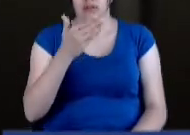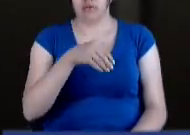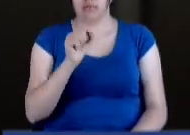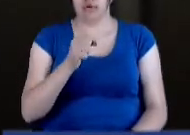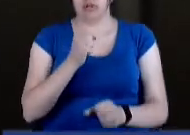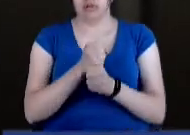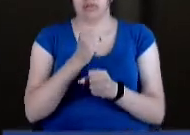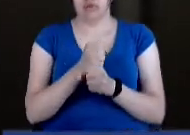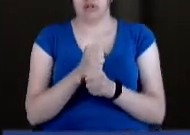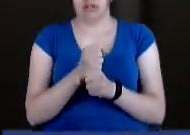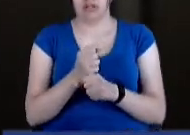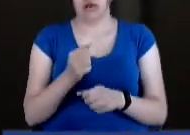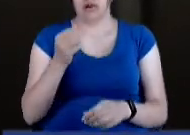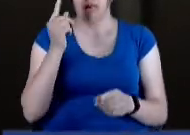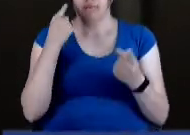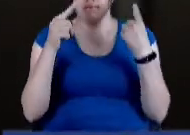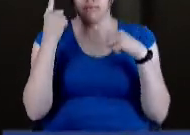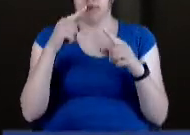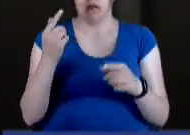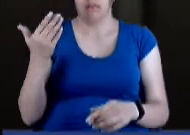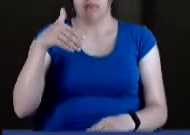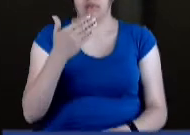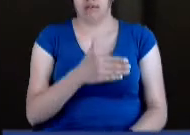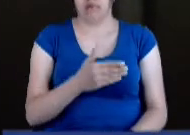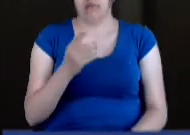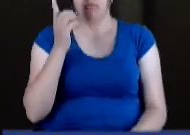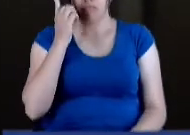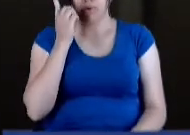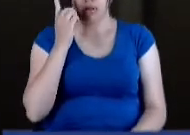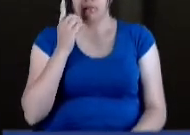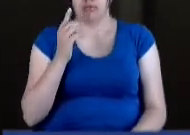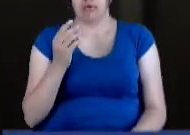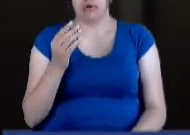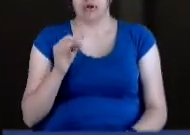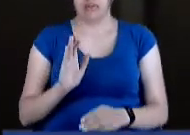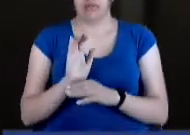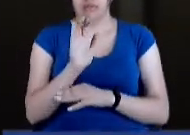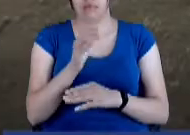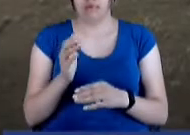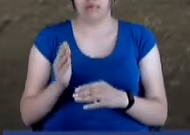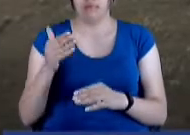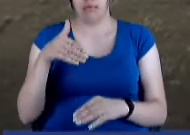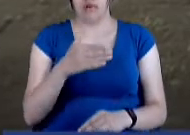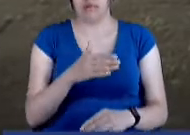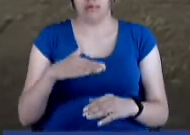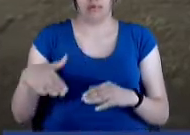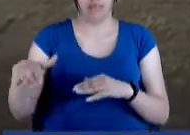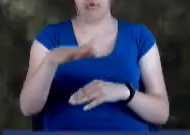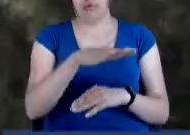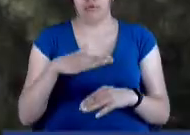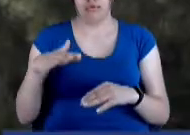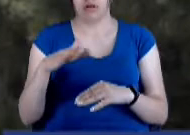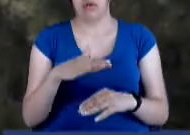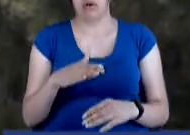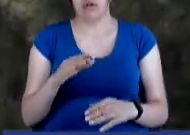авторського дельфіна у доданку мобільному телефоні та випустити на плавати по площі Мюрдесу. Проект включає в себе